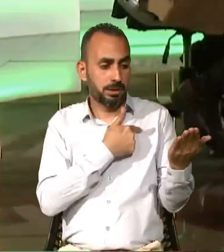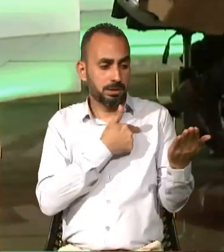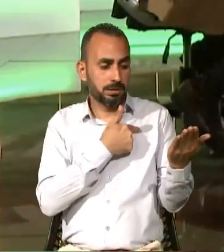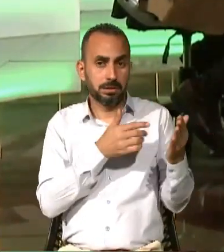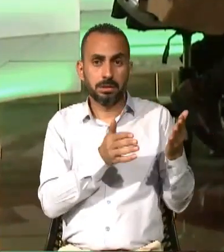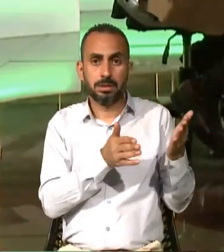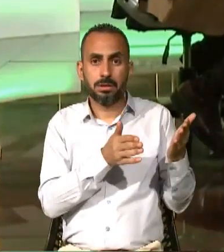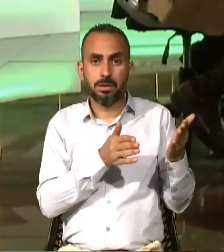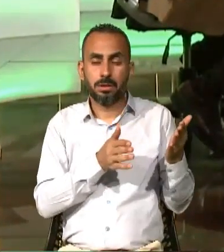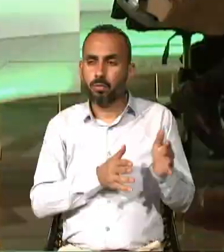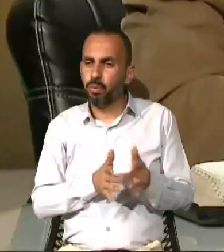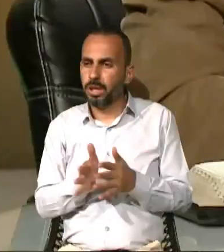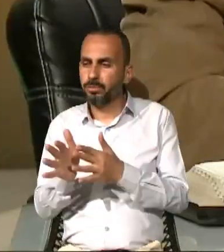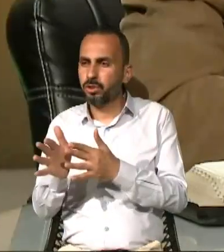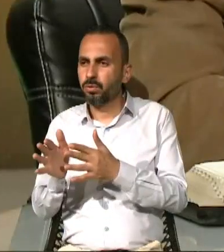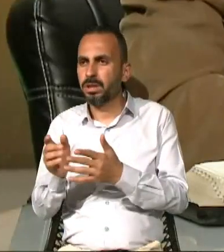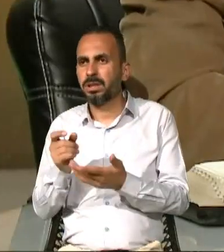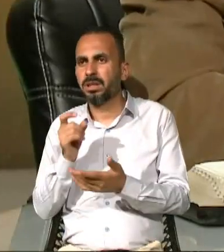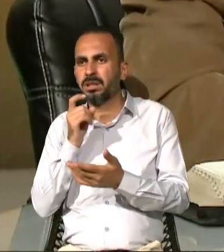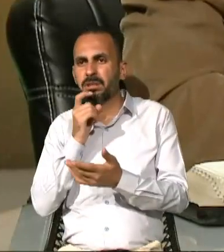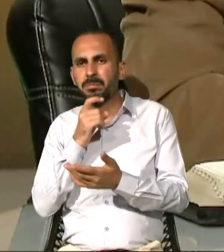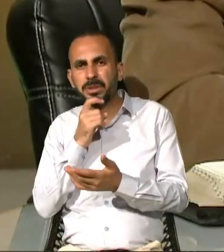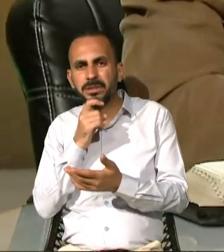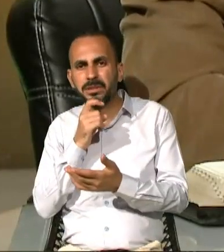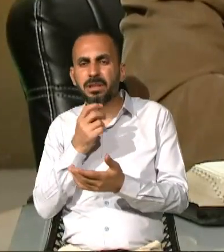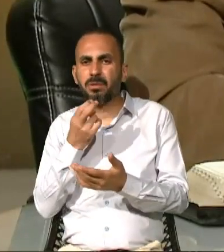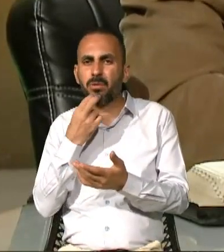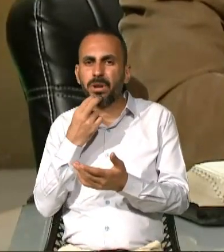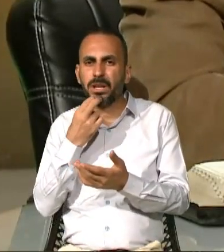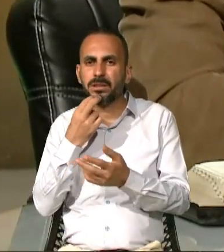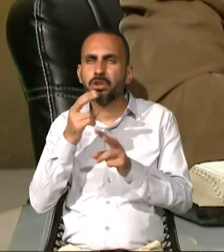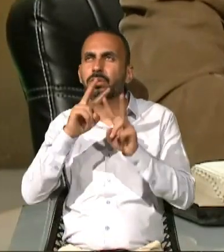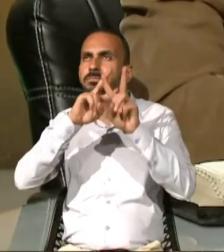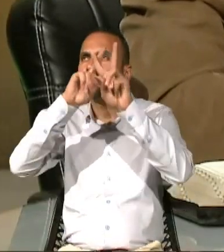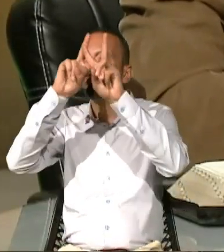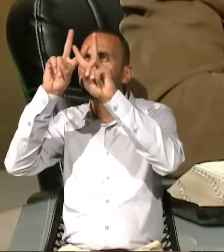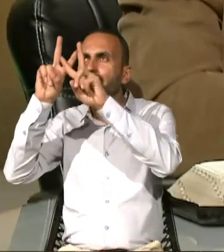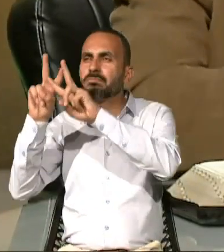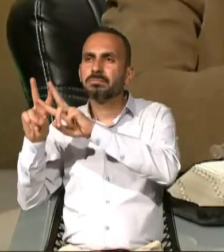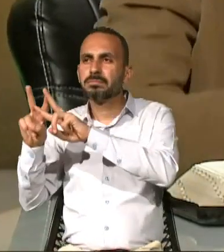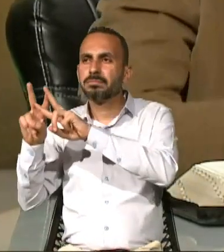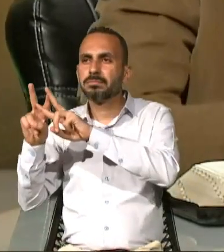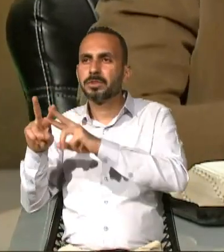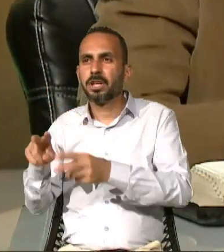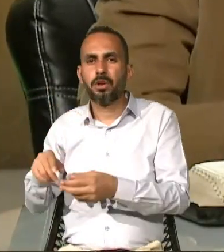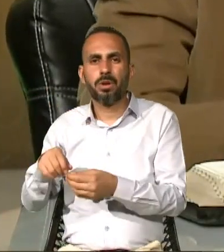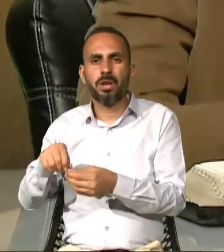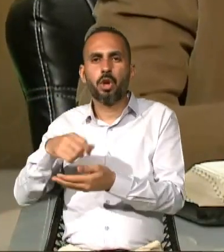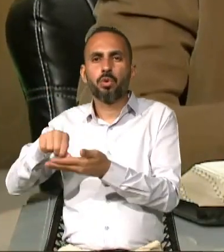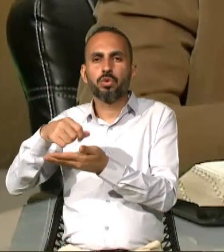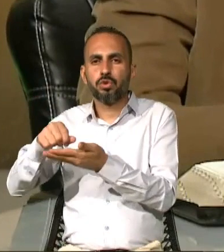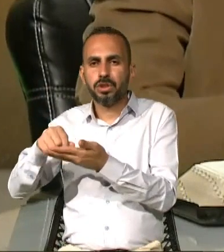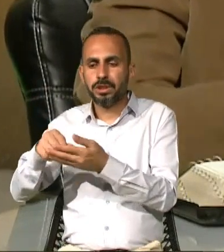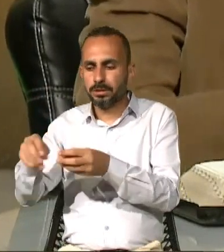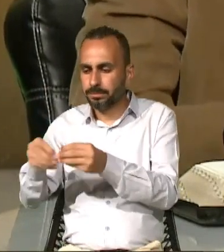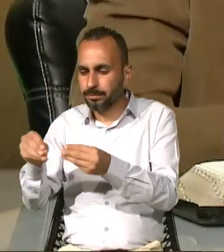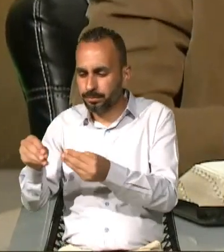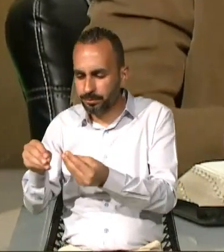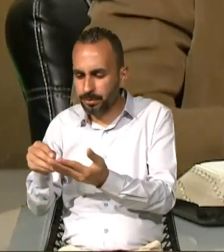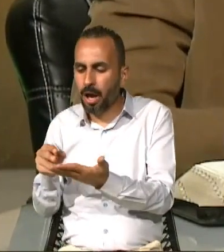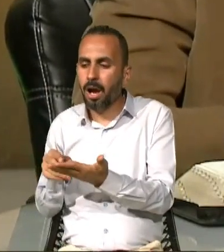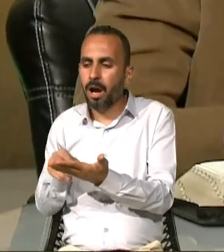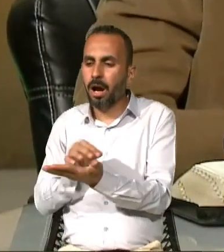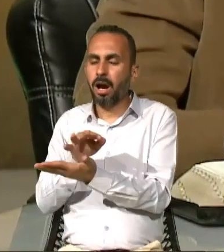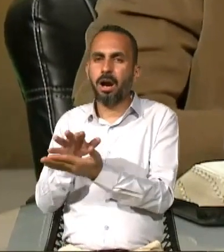الشيخه فلانه سين سين ما فلانه اه الشيخه فلانه اللي بتلعب بالكوتشينه انا ما اعرفهاش اللي بتلعب